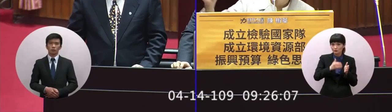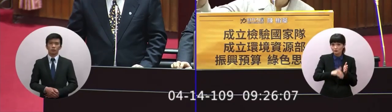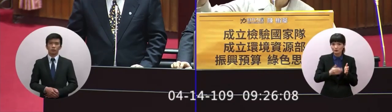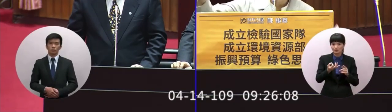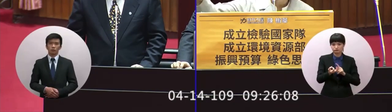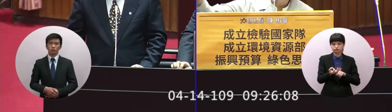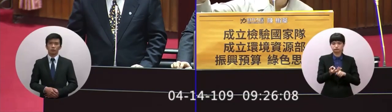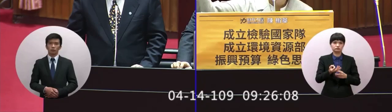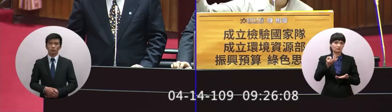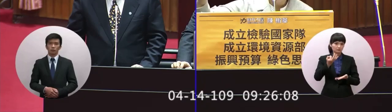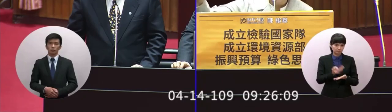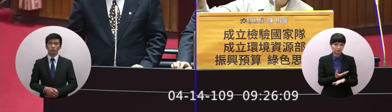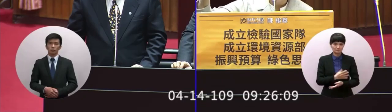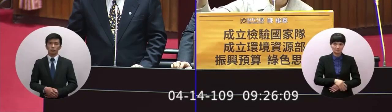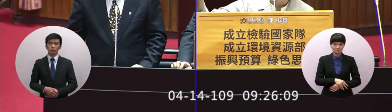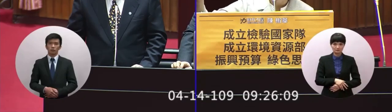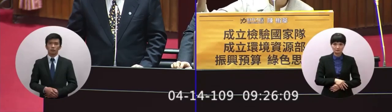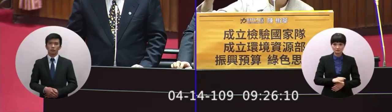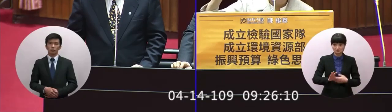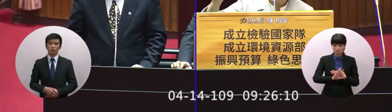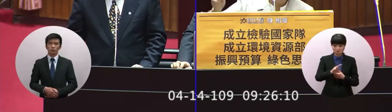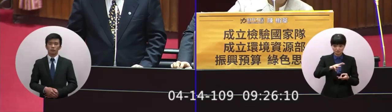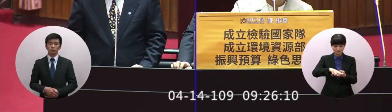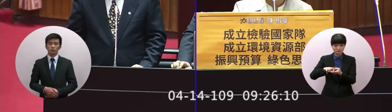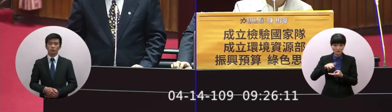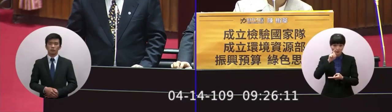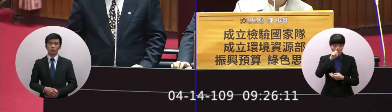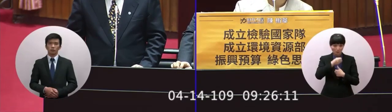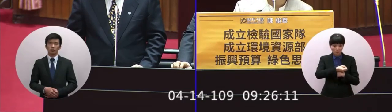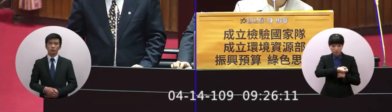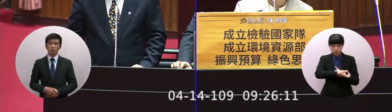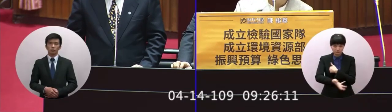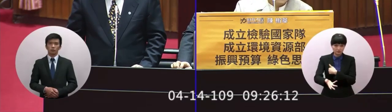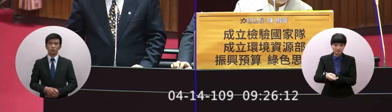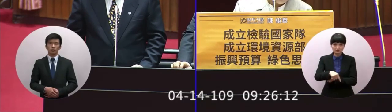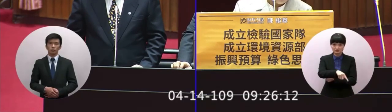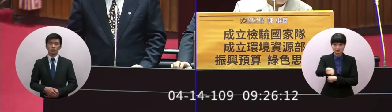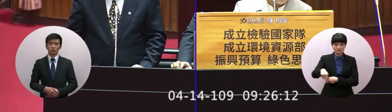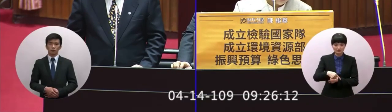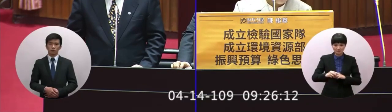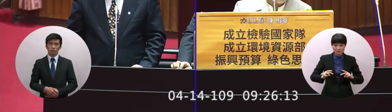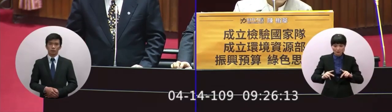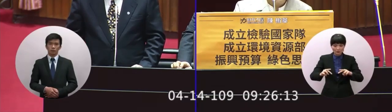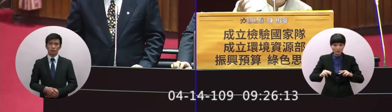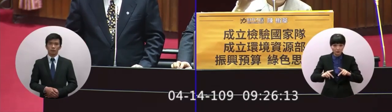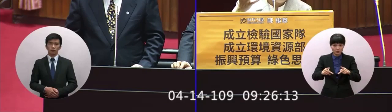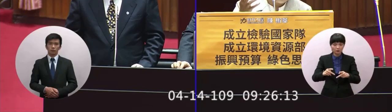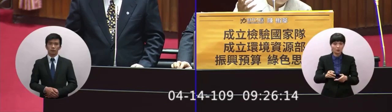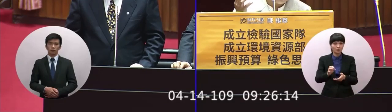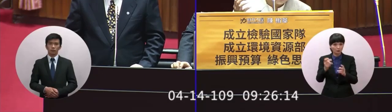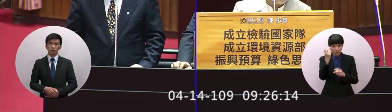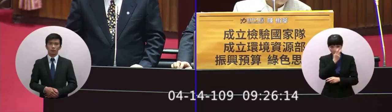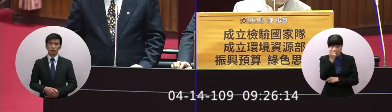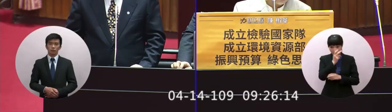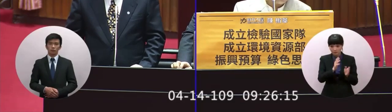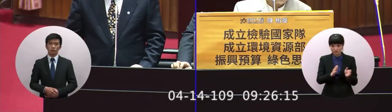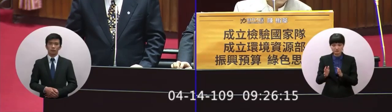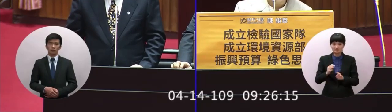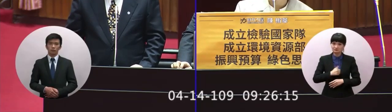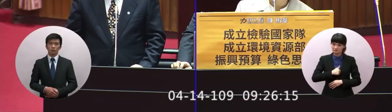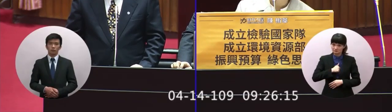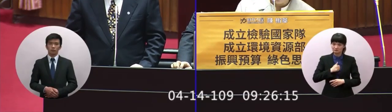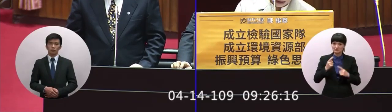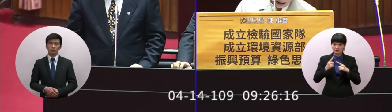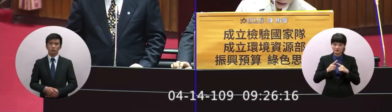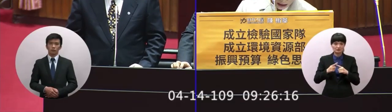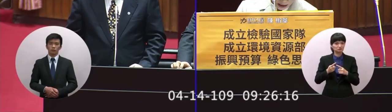重的这些污染的整治或者是管理，坦白说我想署长也知道人是不够的